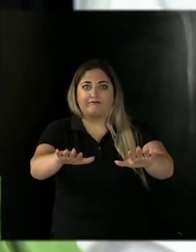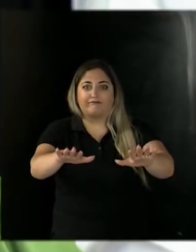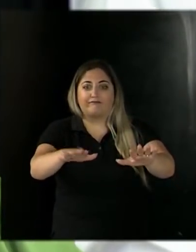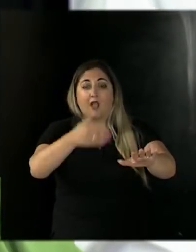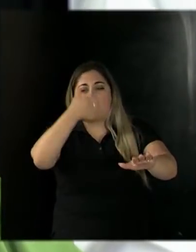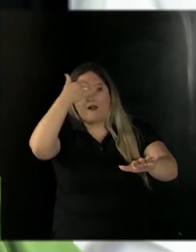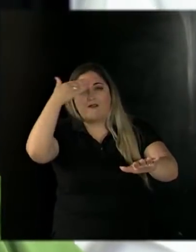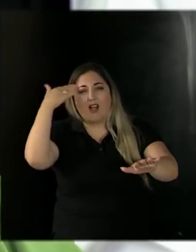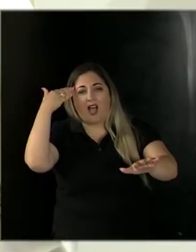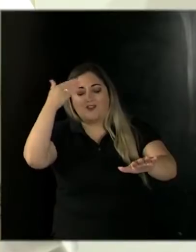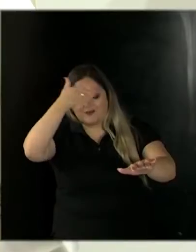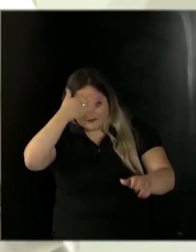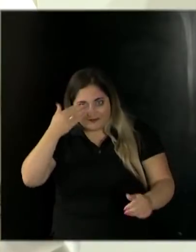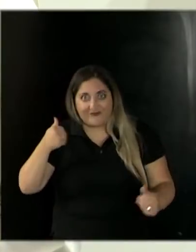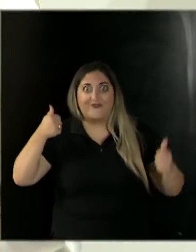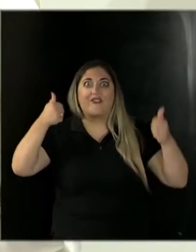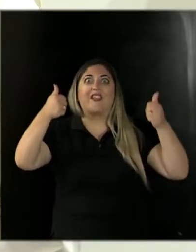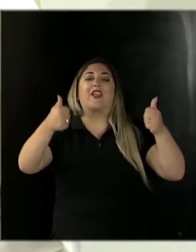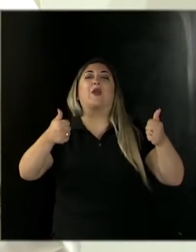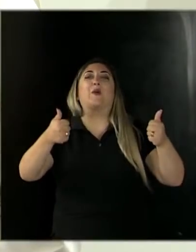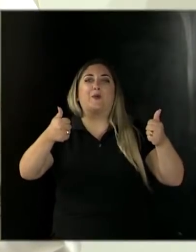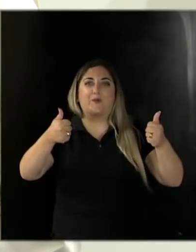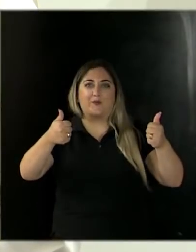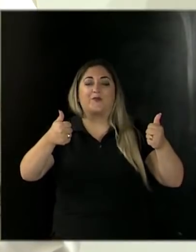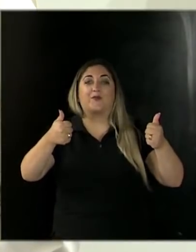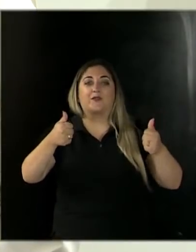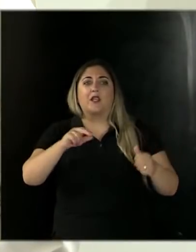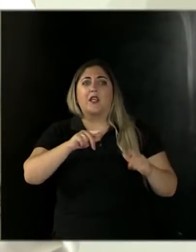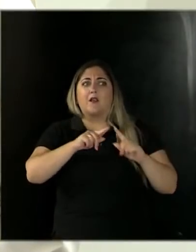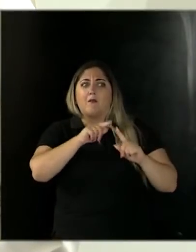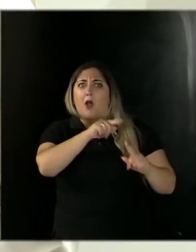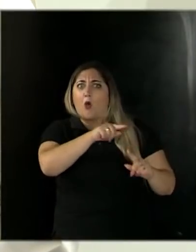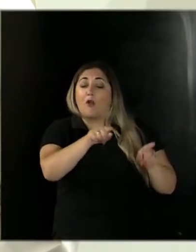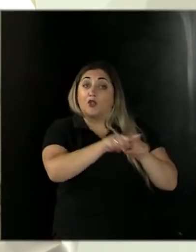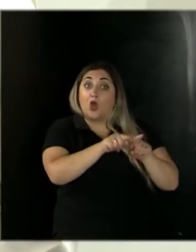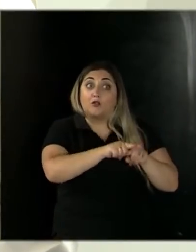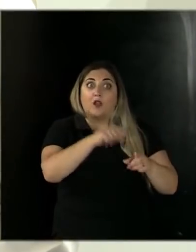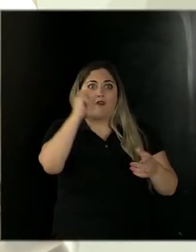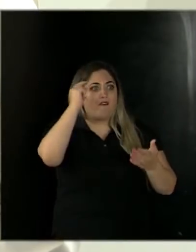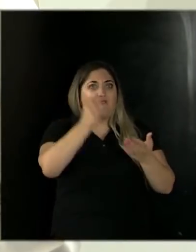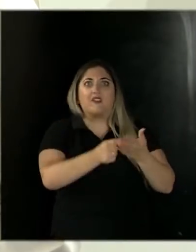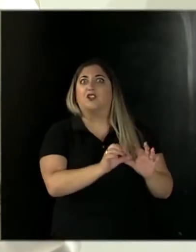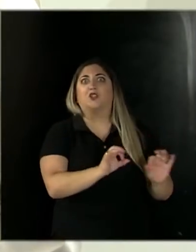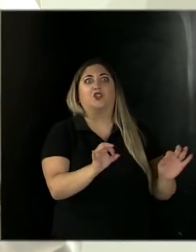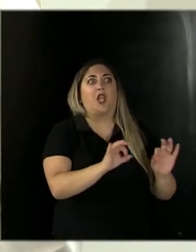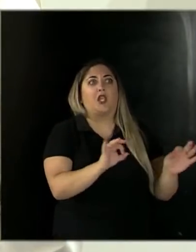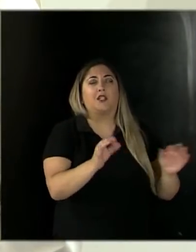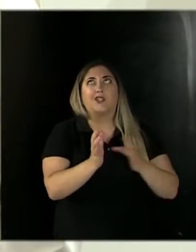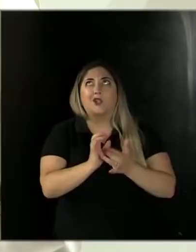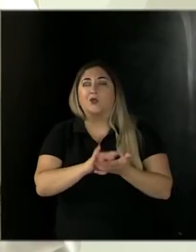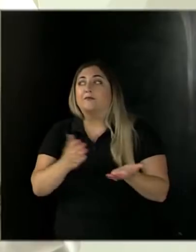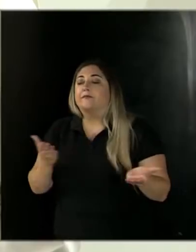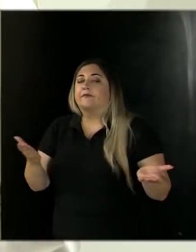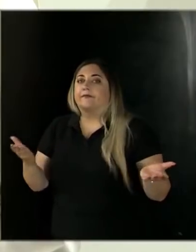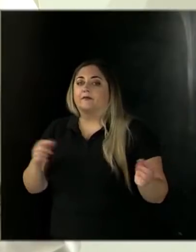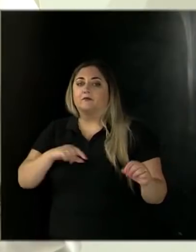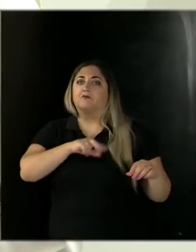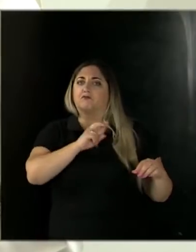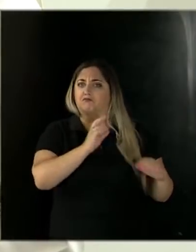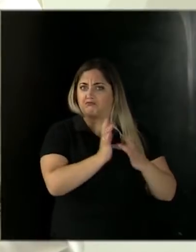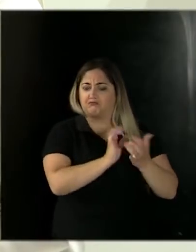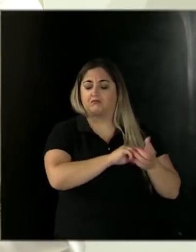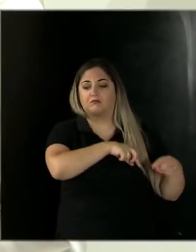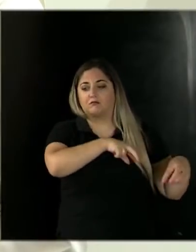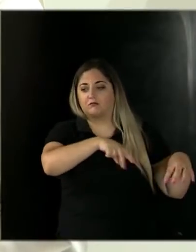fejjahom. U baqa' mistaġeb bin-nuqqas ta' fidi tagħhom u ma ridur l-ħura ta' dawk li nħawi jgħallem.